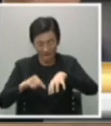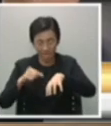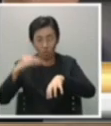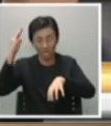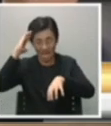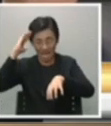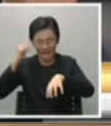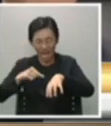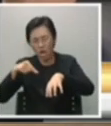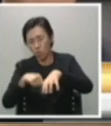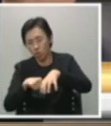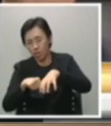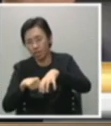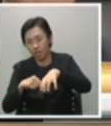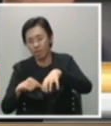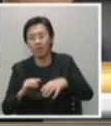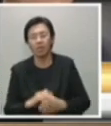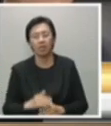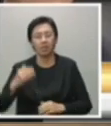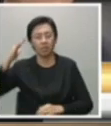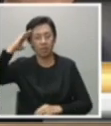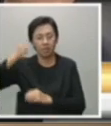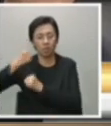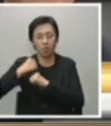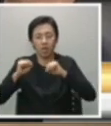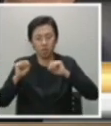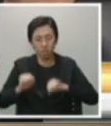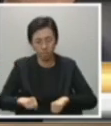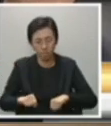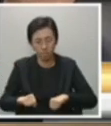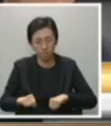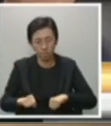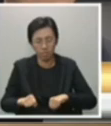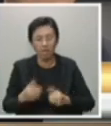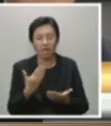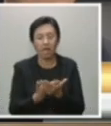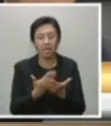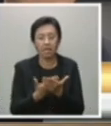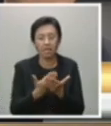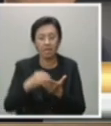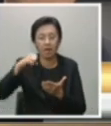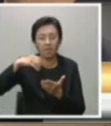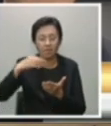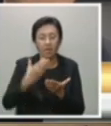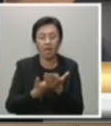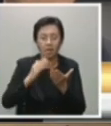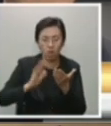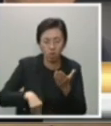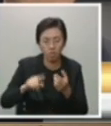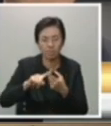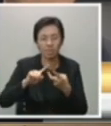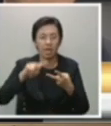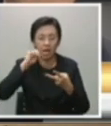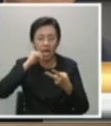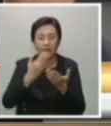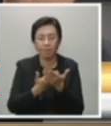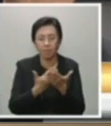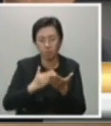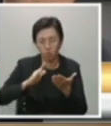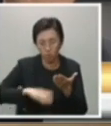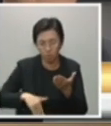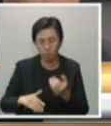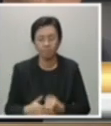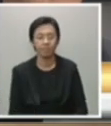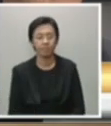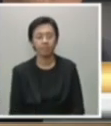ารและกองทัพบกอนุมัติให้ได้สิทธิ์ส่วนลดค่ากระแสไฟฟ้าและค่าน้ำประปาบ้